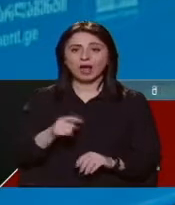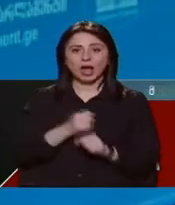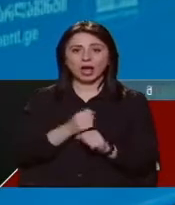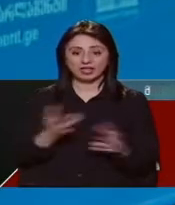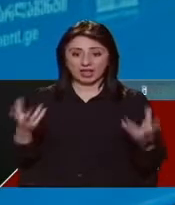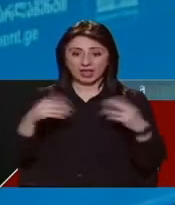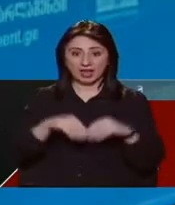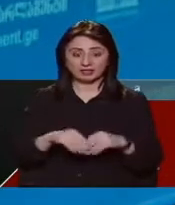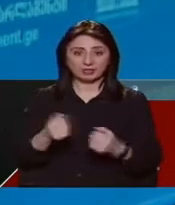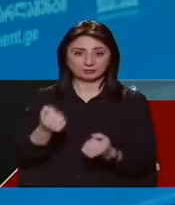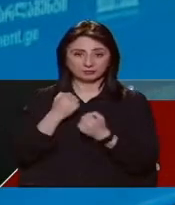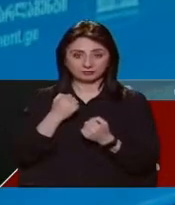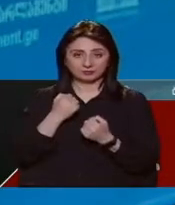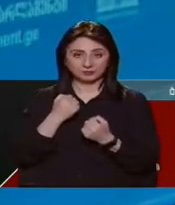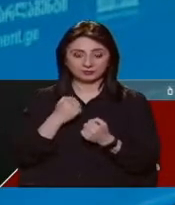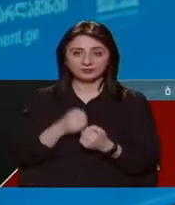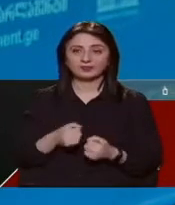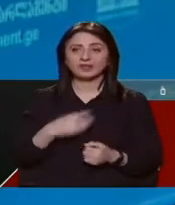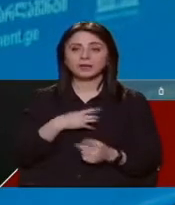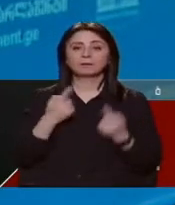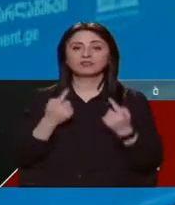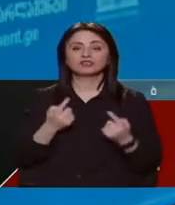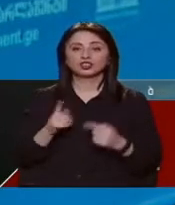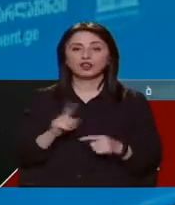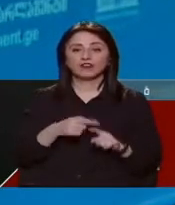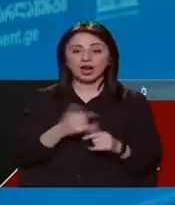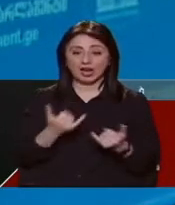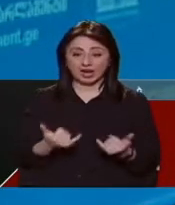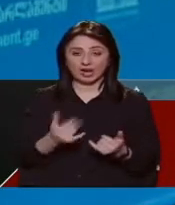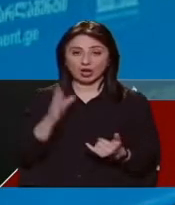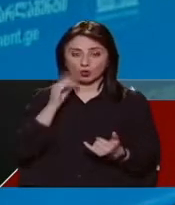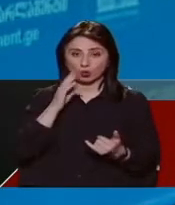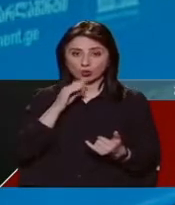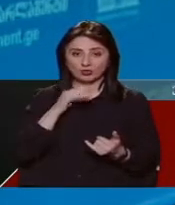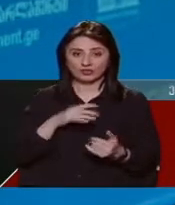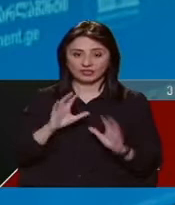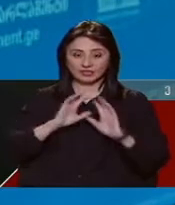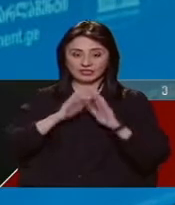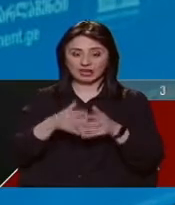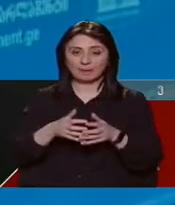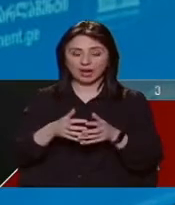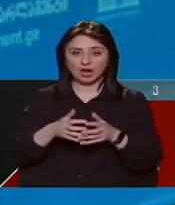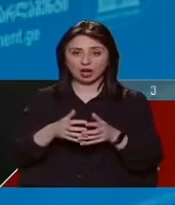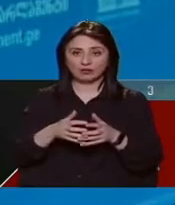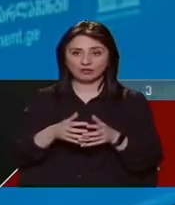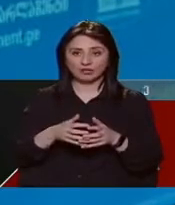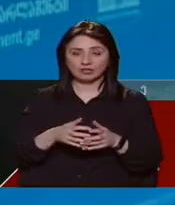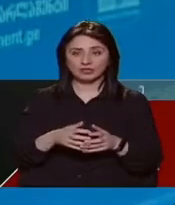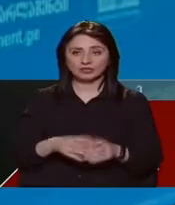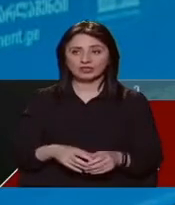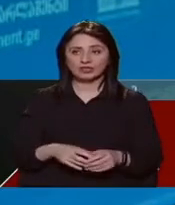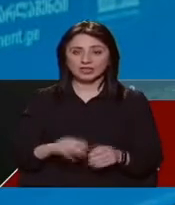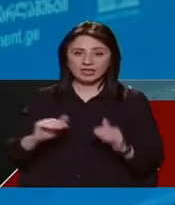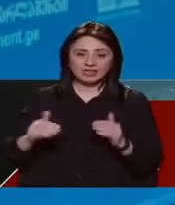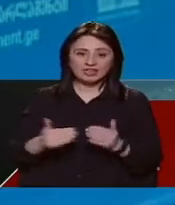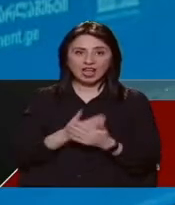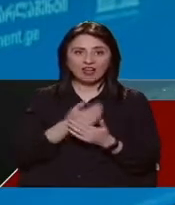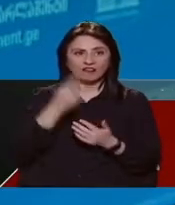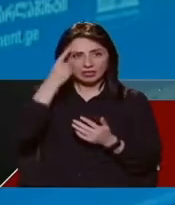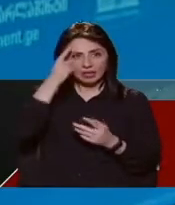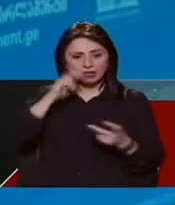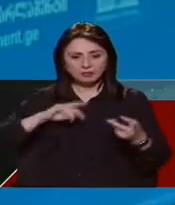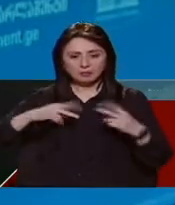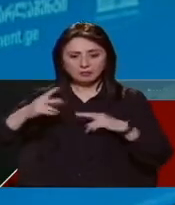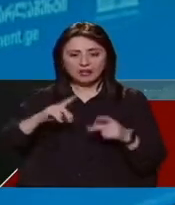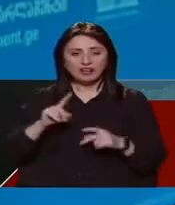AKTV ne-am cancelarea. Da, nișnul în euro, am moment și de sat Samaros. Tauidan Mouzia, Gada Azreba,